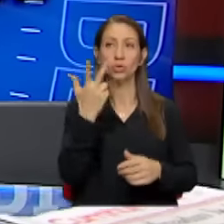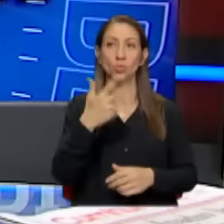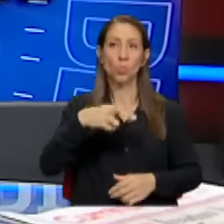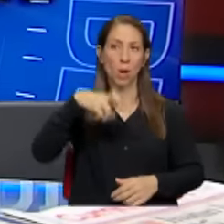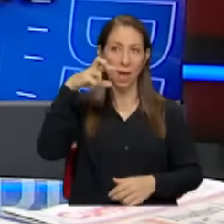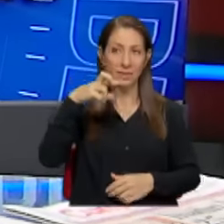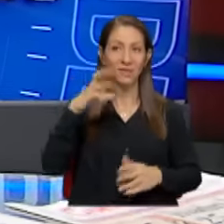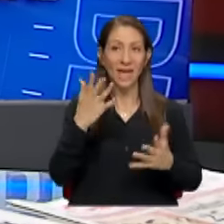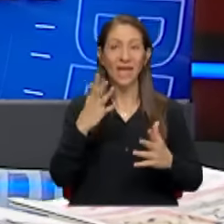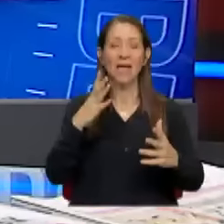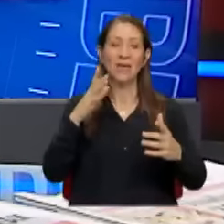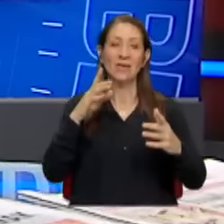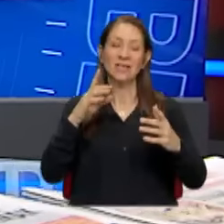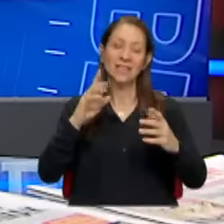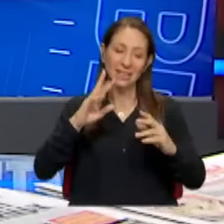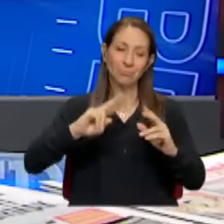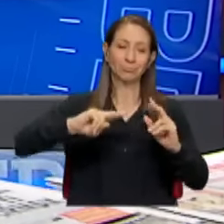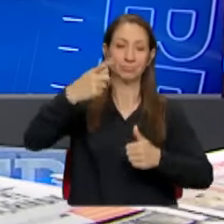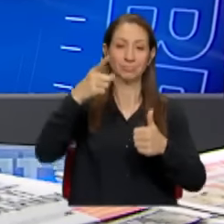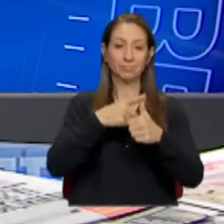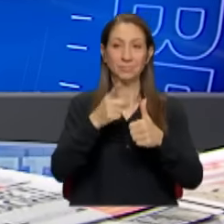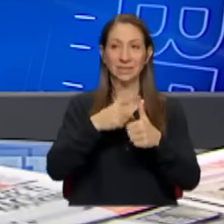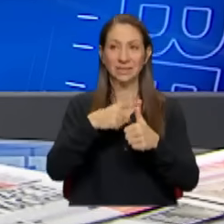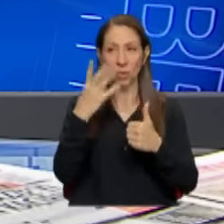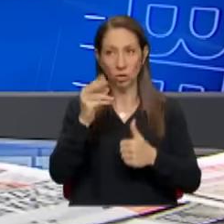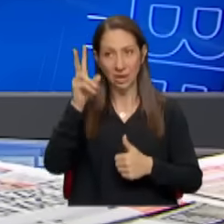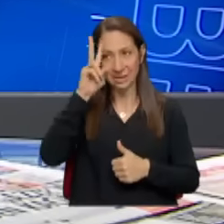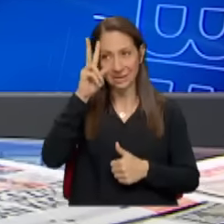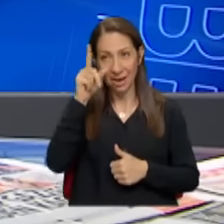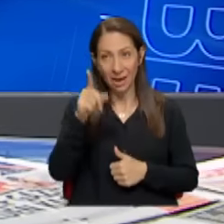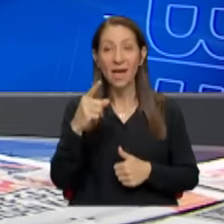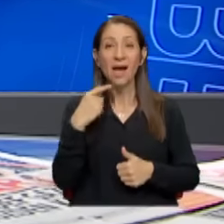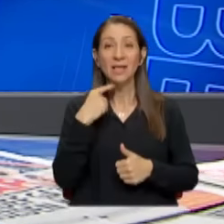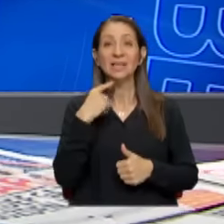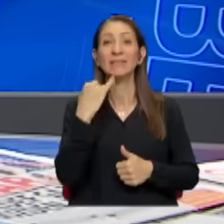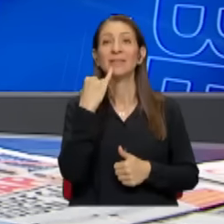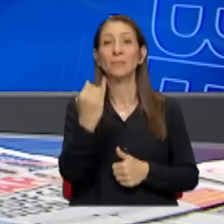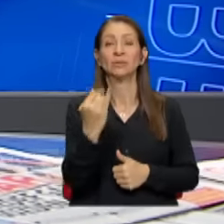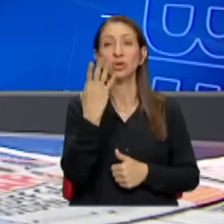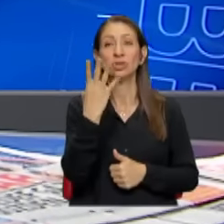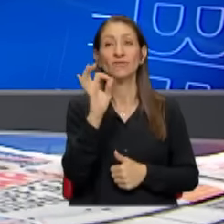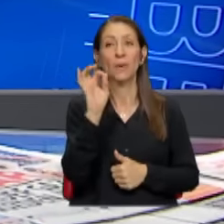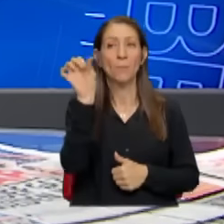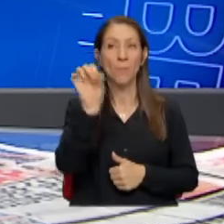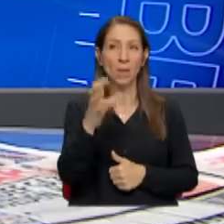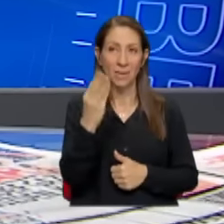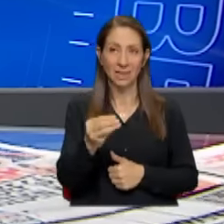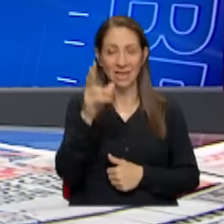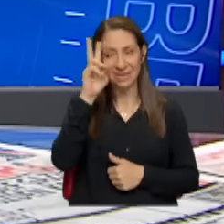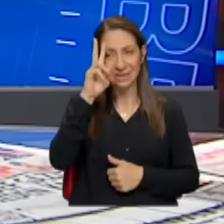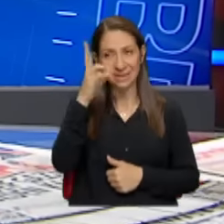puan ve zirveyi devraldı. Bir kez daha Alanyaspor'u deplasmanda 4-0 mağlup etti